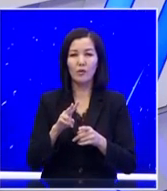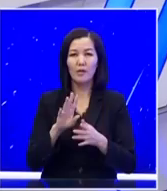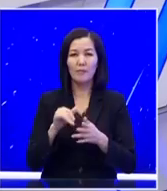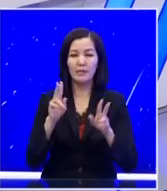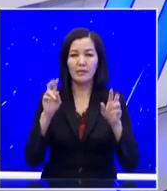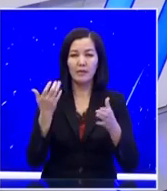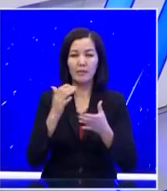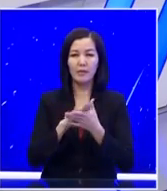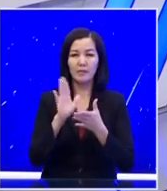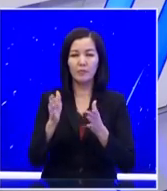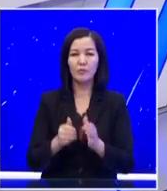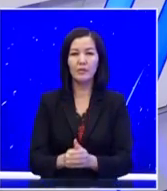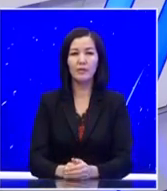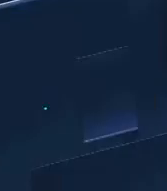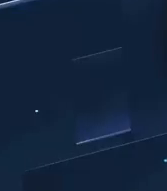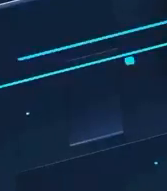бүгін көретіндеріңіз.